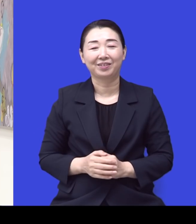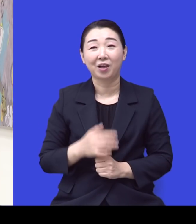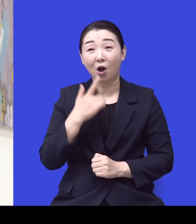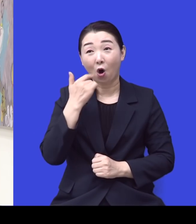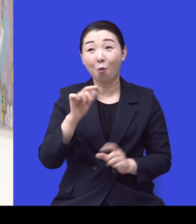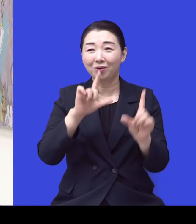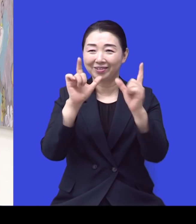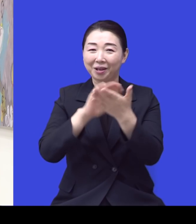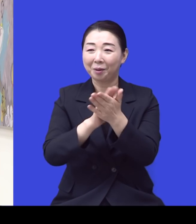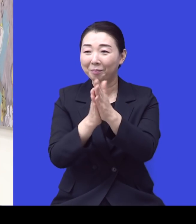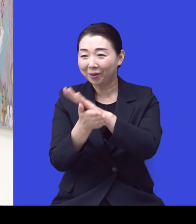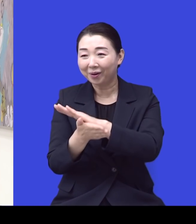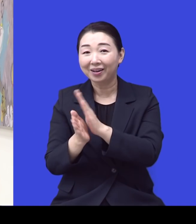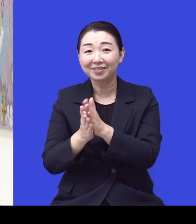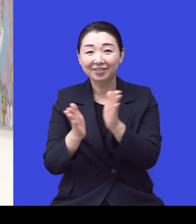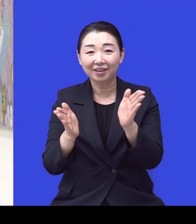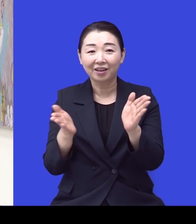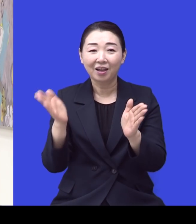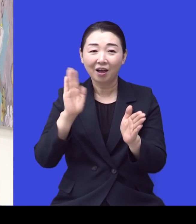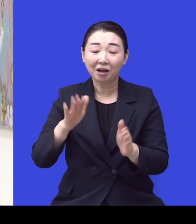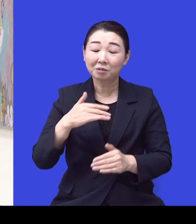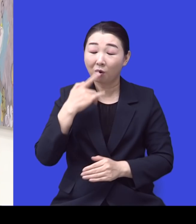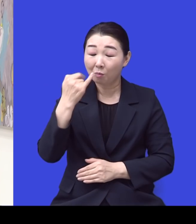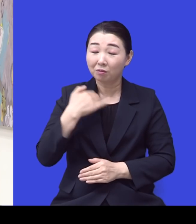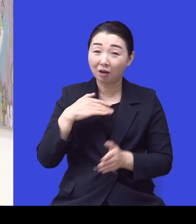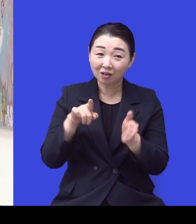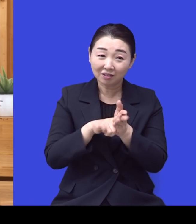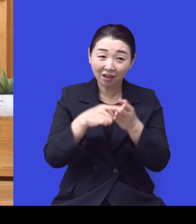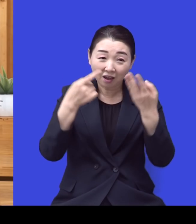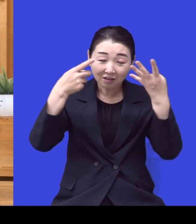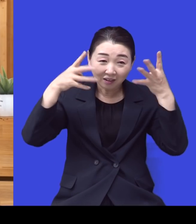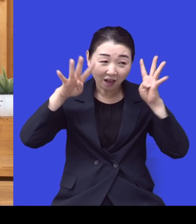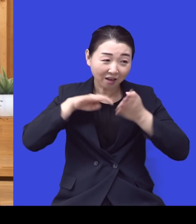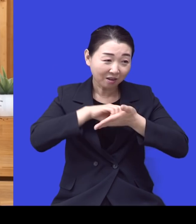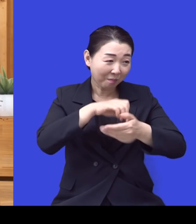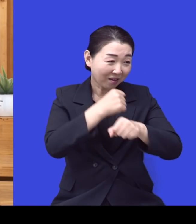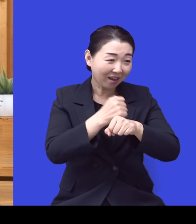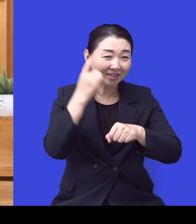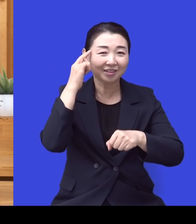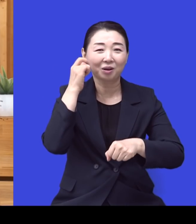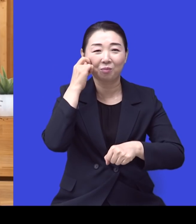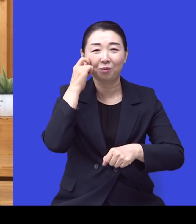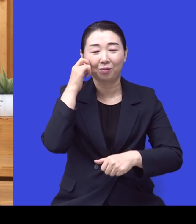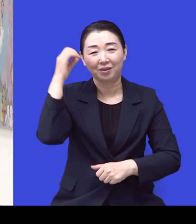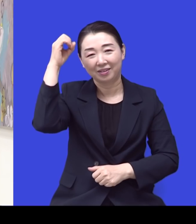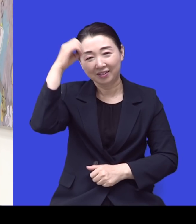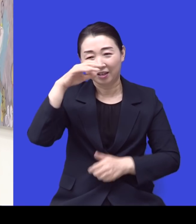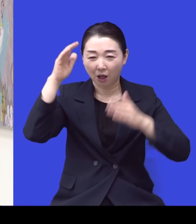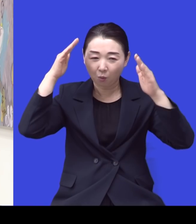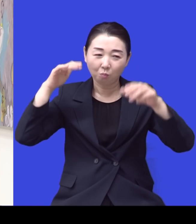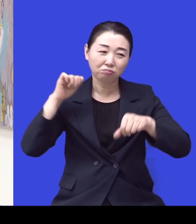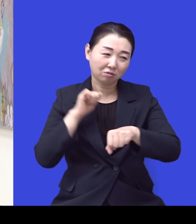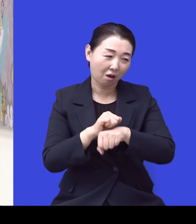시작한 거예요. 그러나 어머니는 제가 신학대학 간다는 생각을 못했죠. 그냥